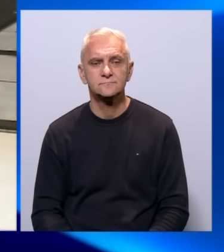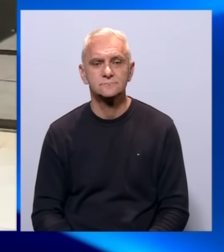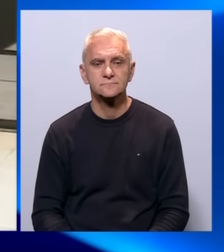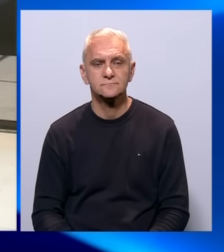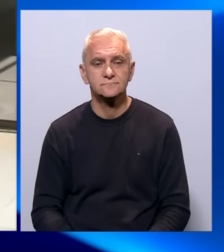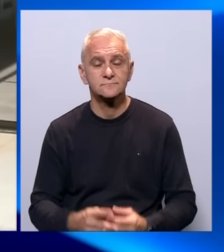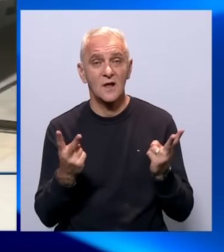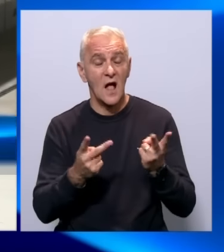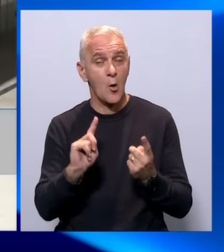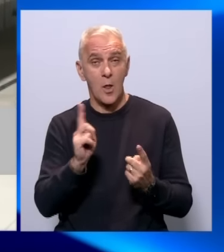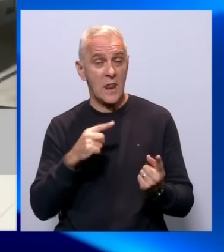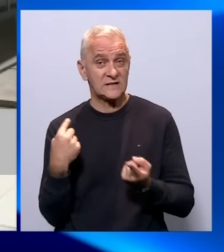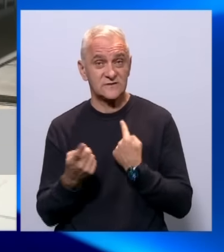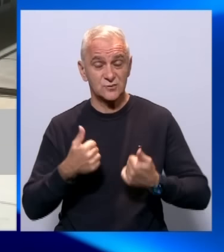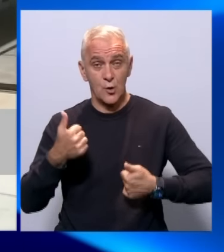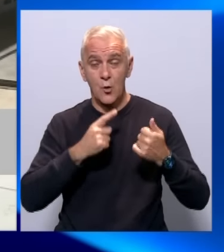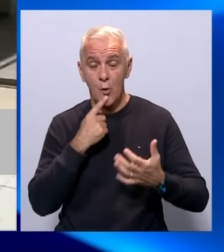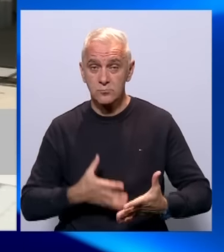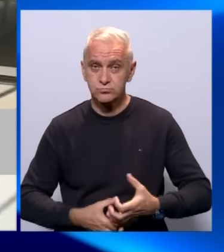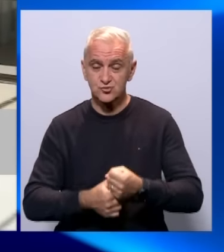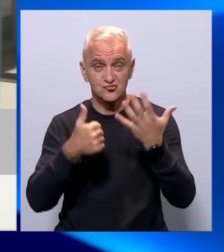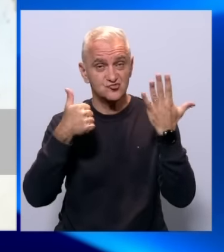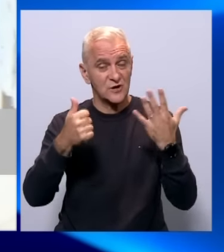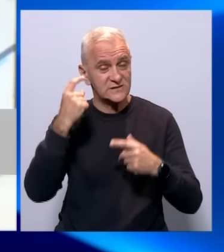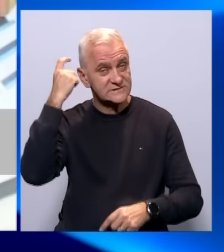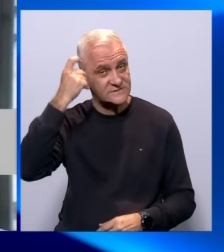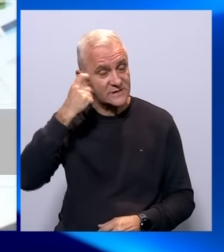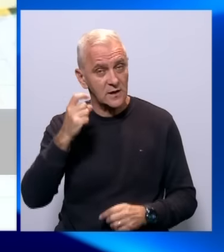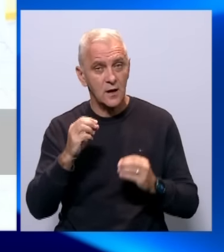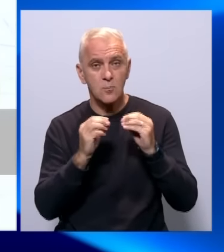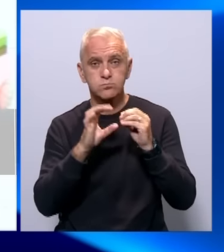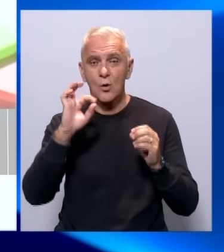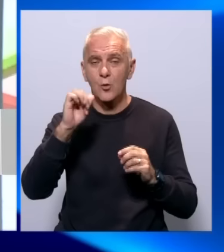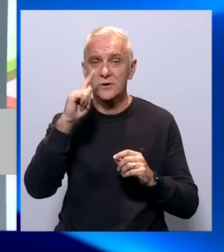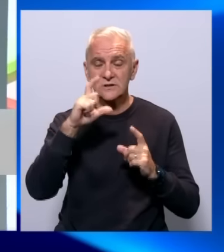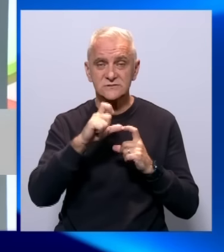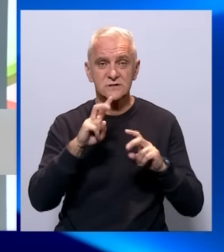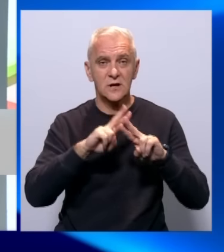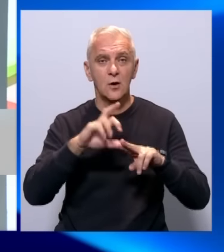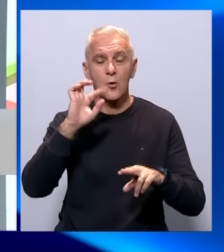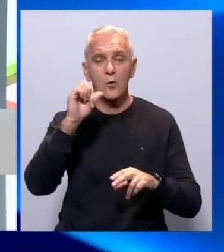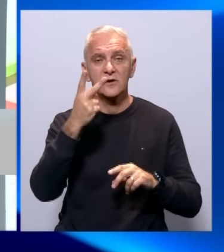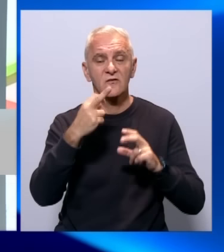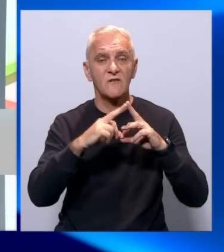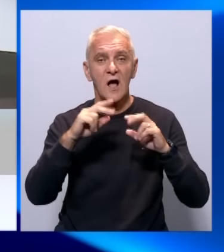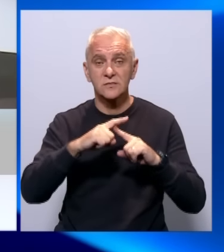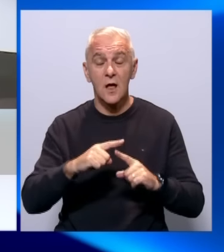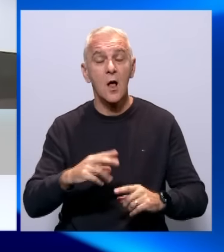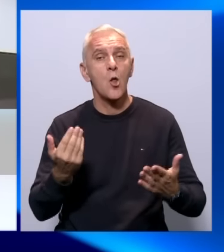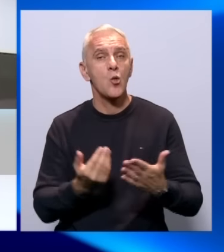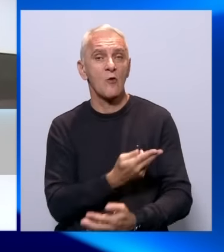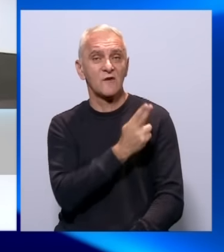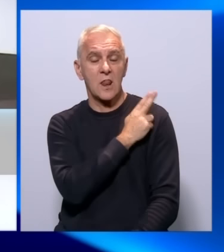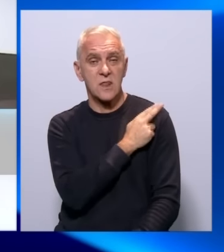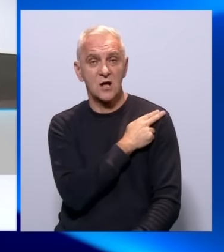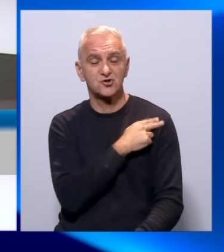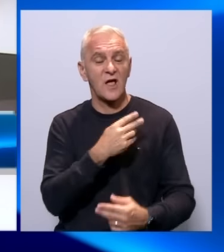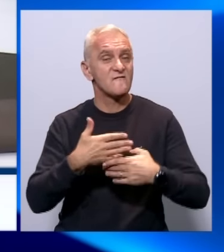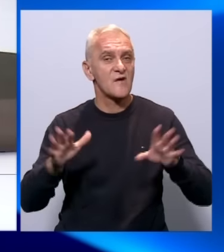Kao nezavisan kandidat kojeg je podržalo 6 stranaka, Boris Horvat novi je načelnik općine Velika Kladuša. Horvat je novo